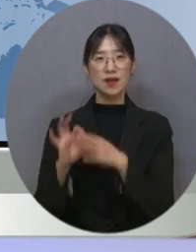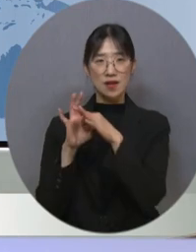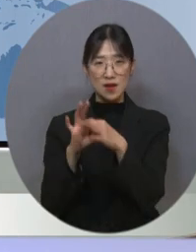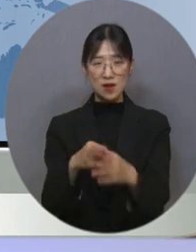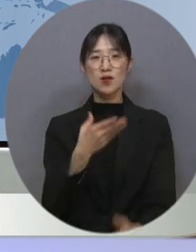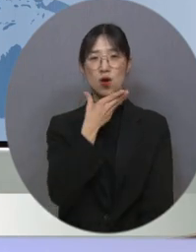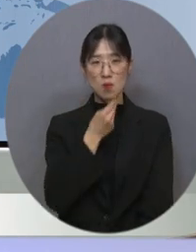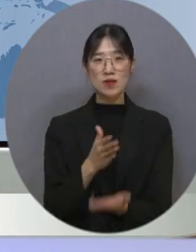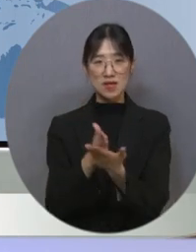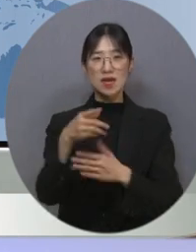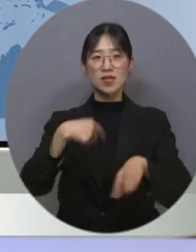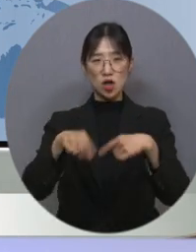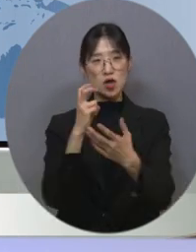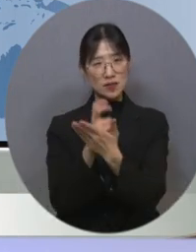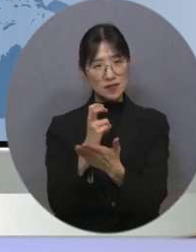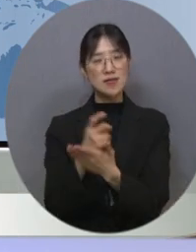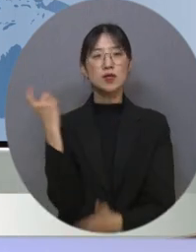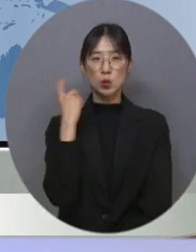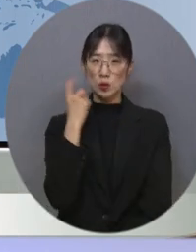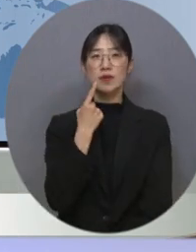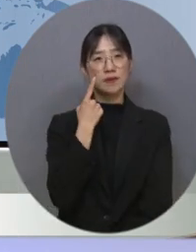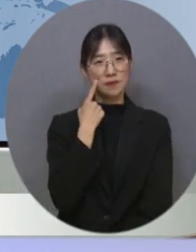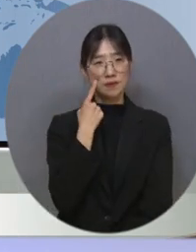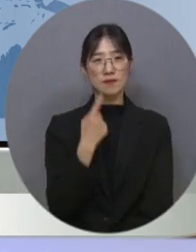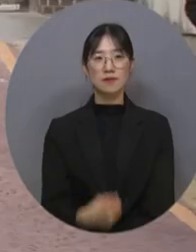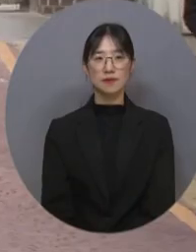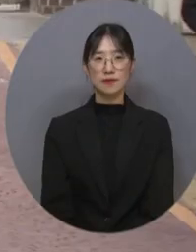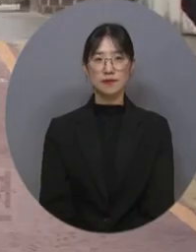복지계 정책 소식 만나보겠습니다.